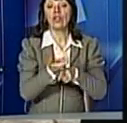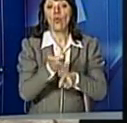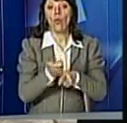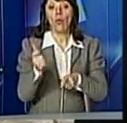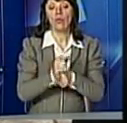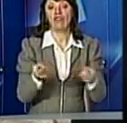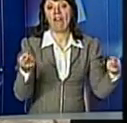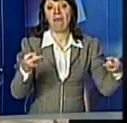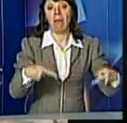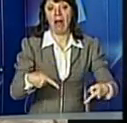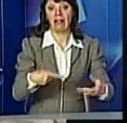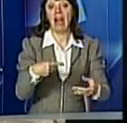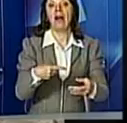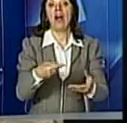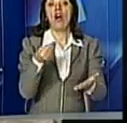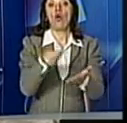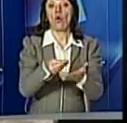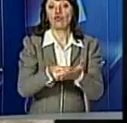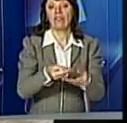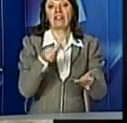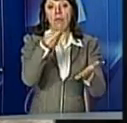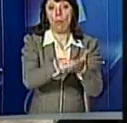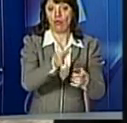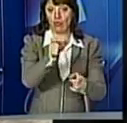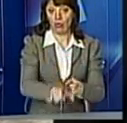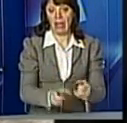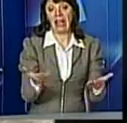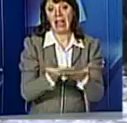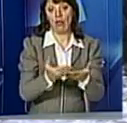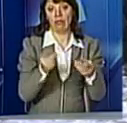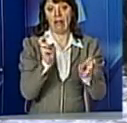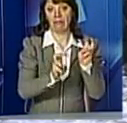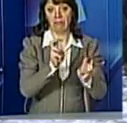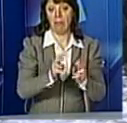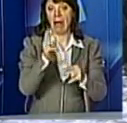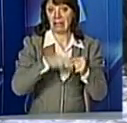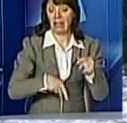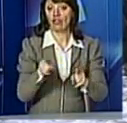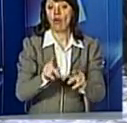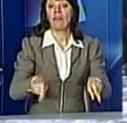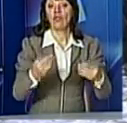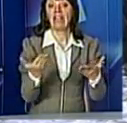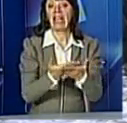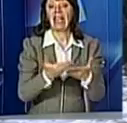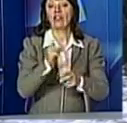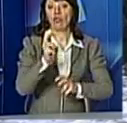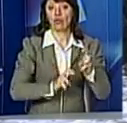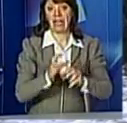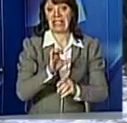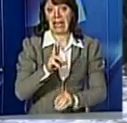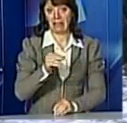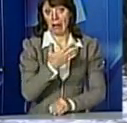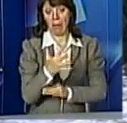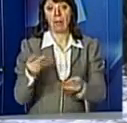впала купівельна спромежність наших людей вони перестали ходити аби відновити кіноіндустрію у стриському парку